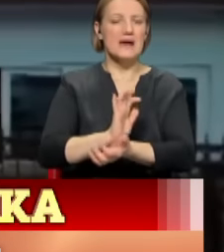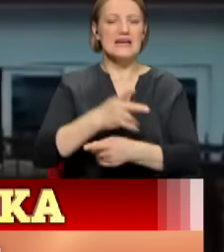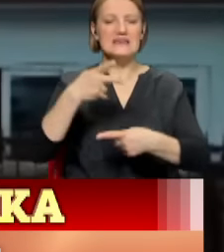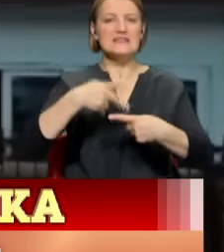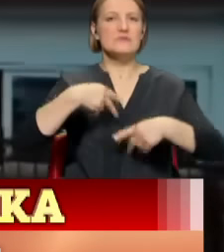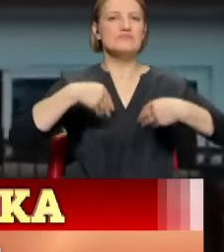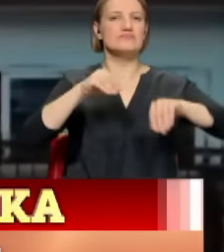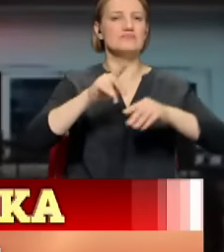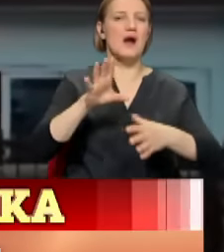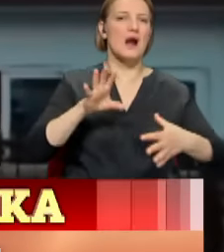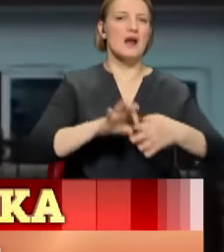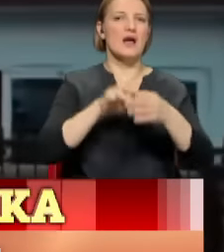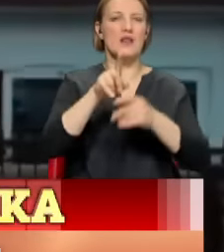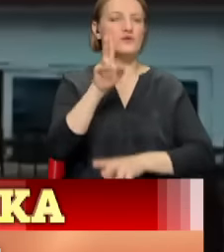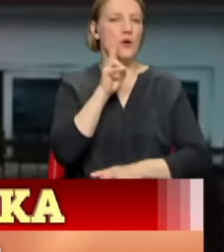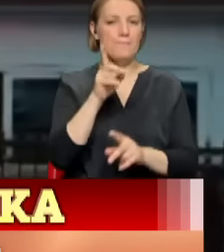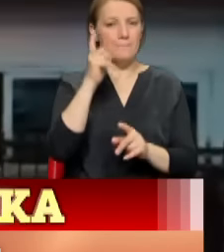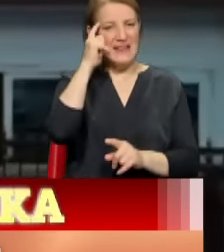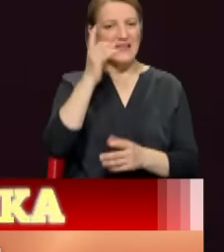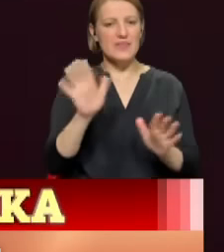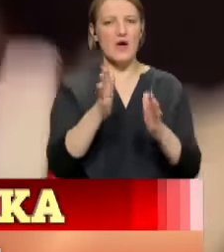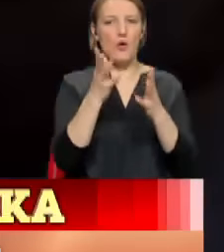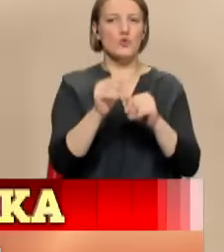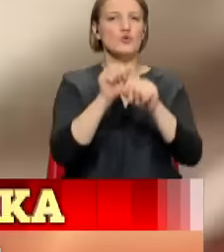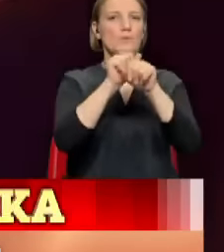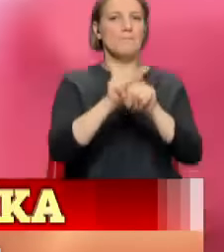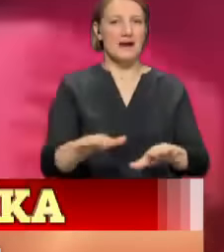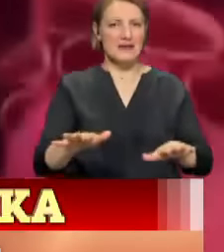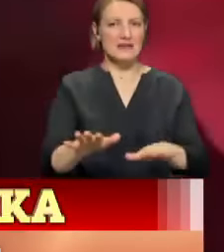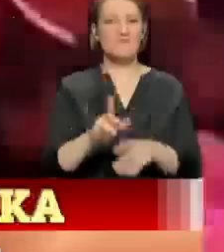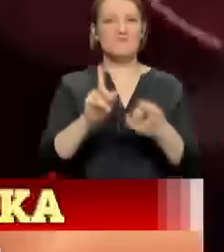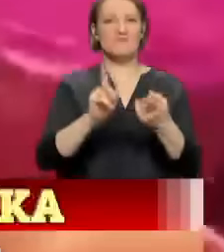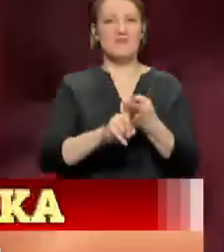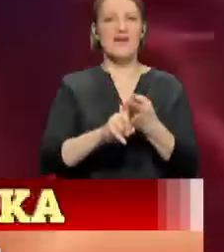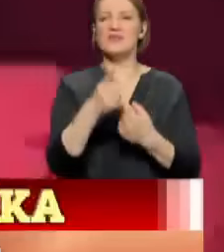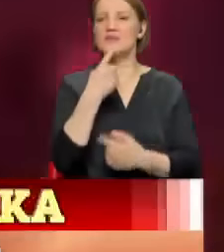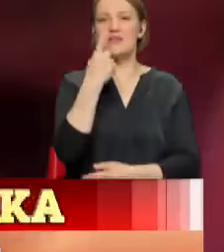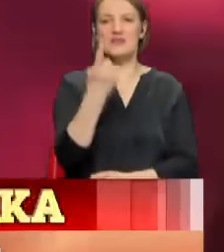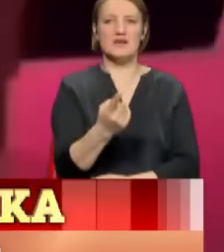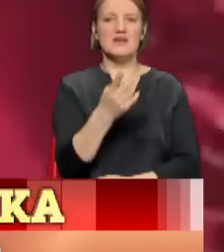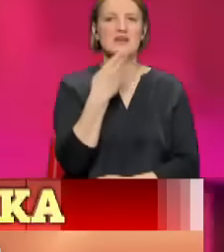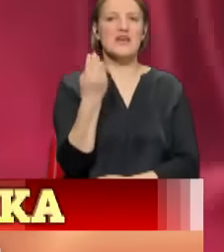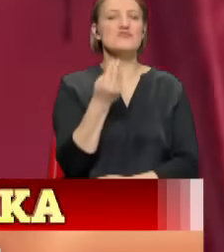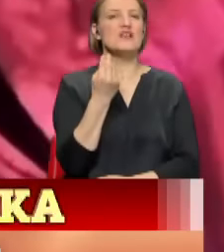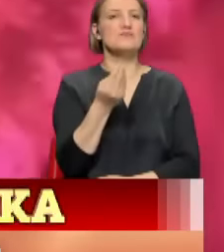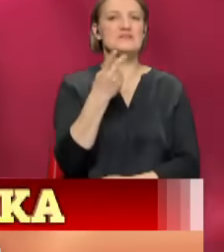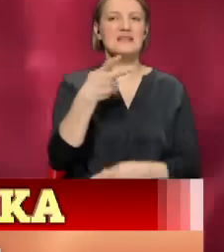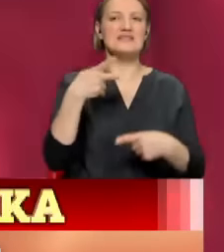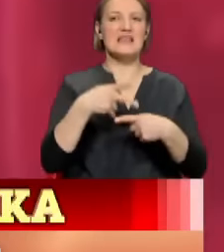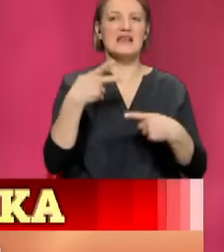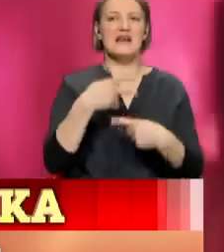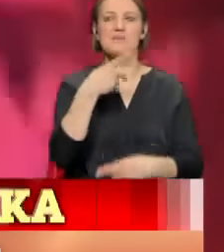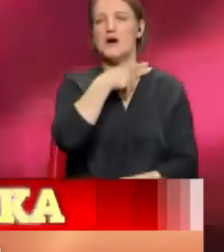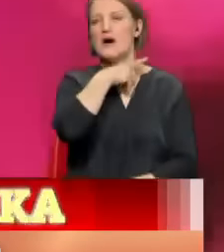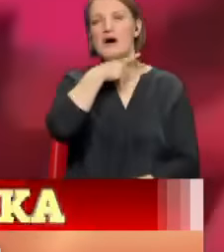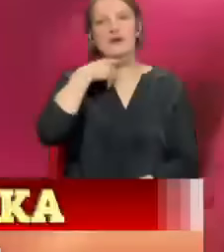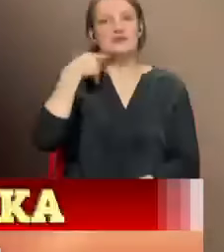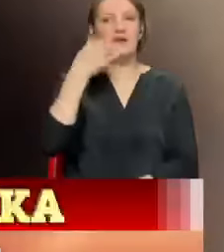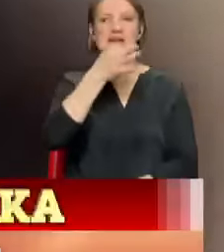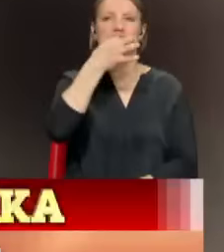zehir tacirleriyle ilgili son bilgilerin ne olduğunu paylaştı ve dedi ki gençlerimizi zehirlemelerine